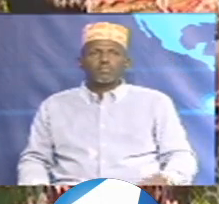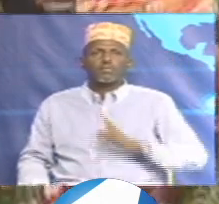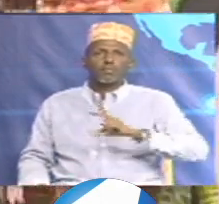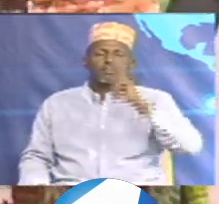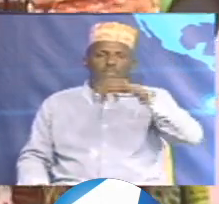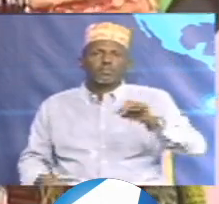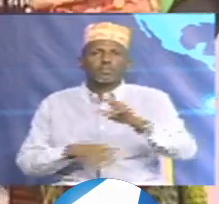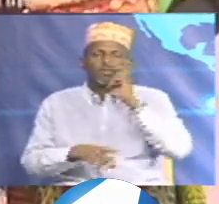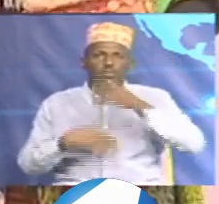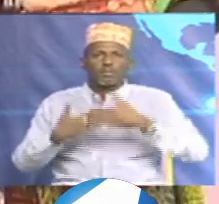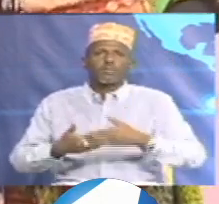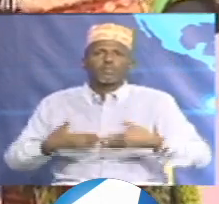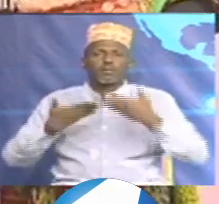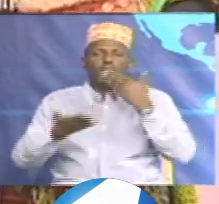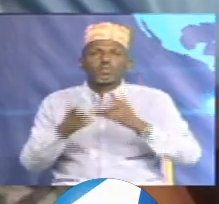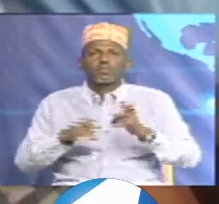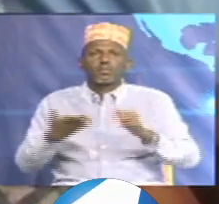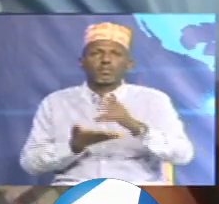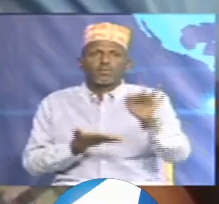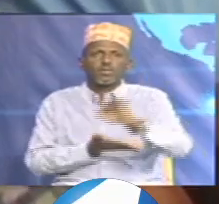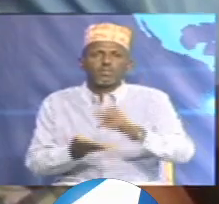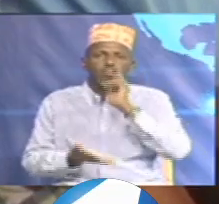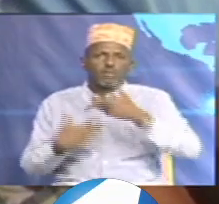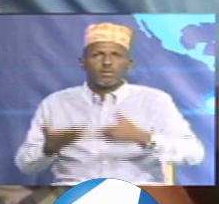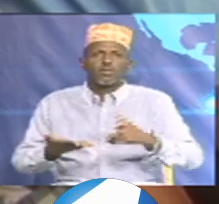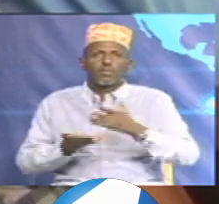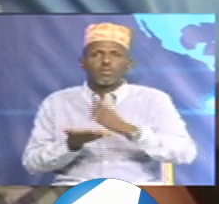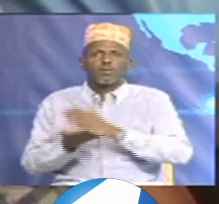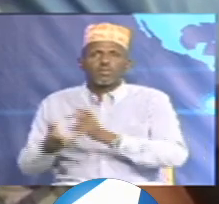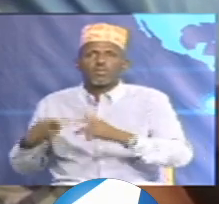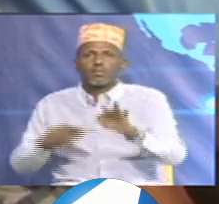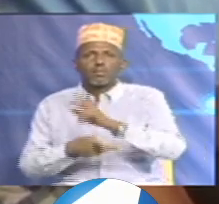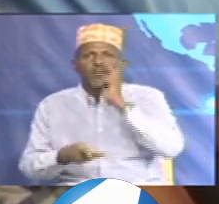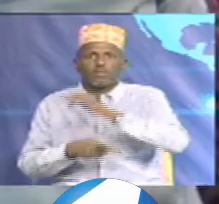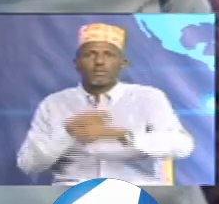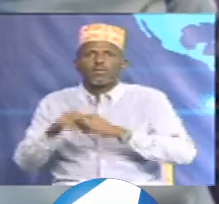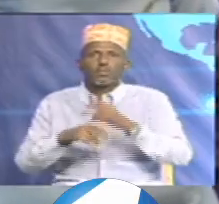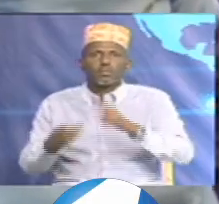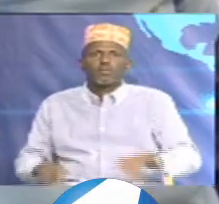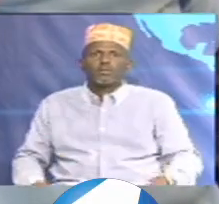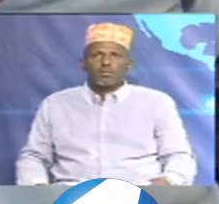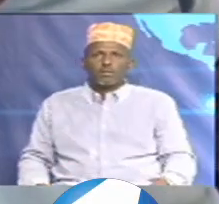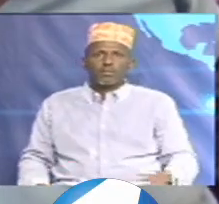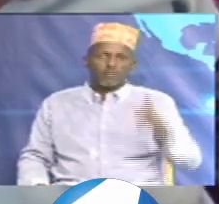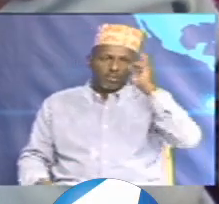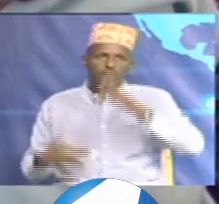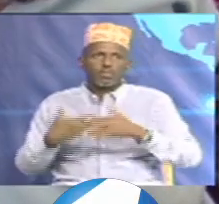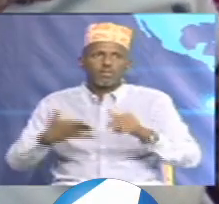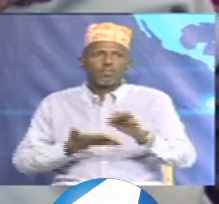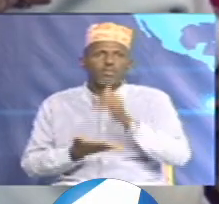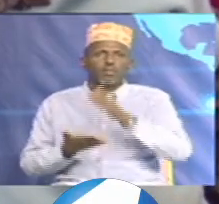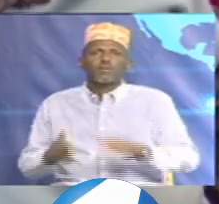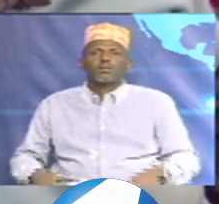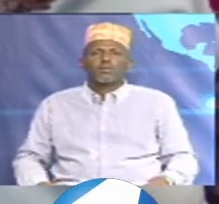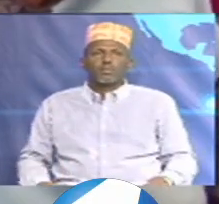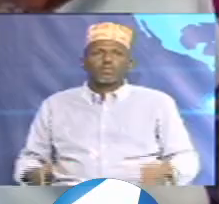PSD vous souhaite plein succès dans le déroulement de vos travaux. Comme vous le savez, ces grands rassemblements